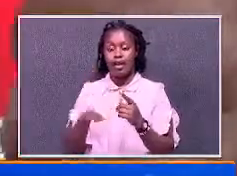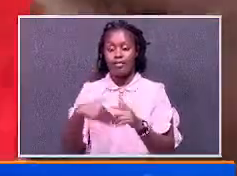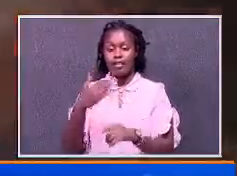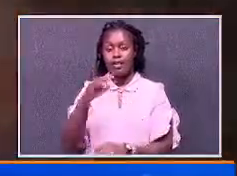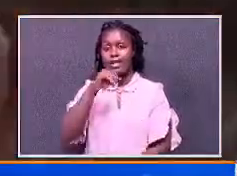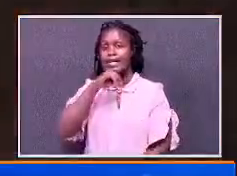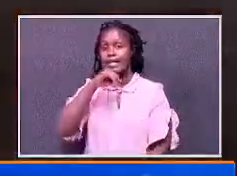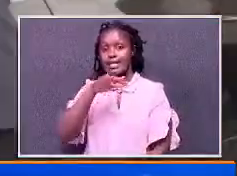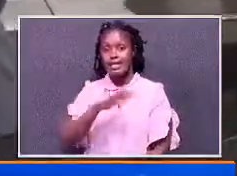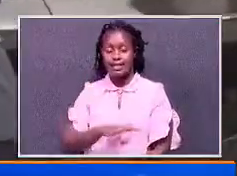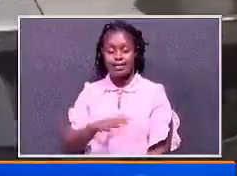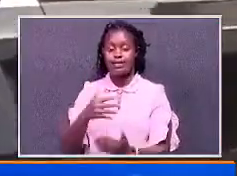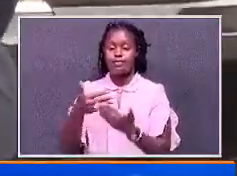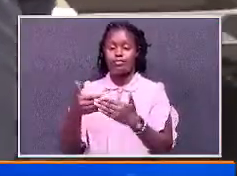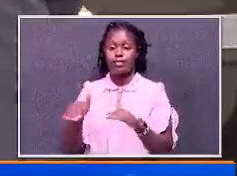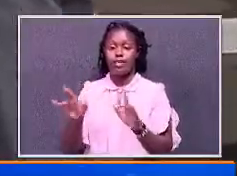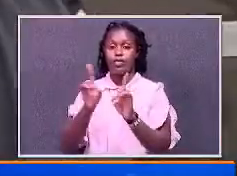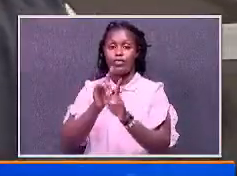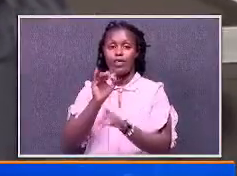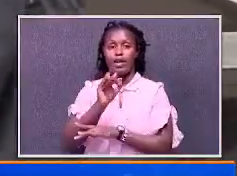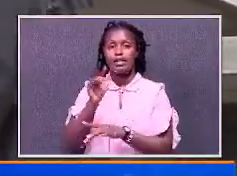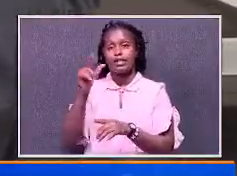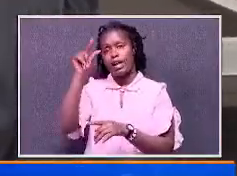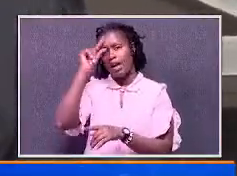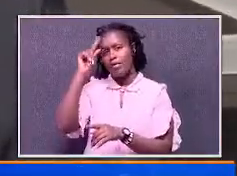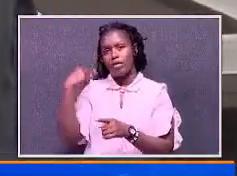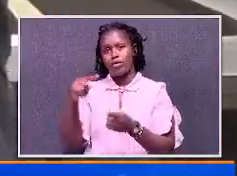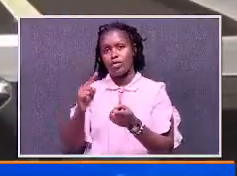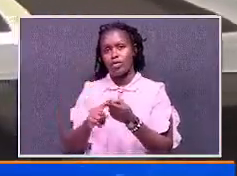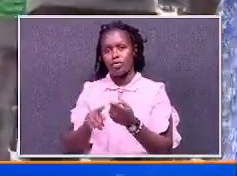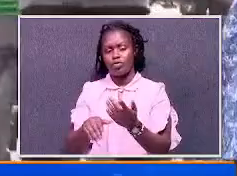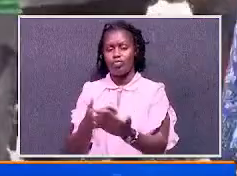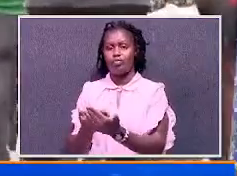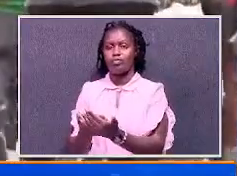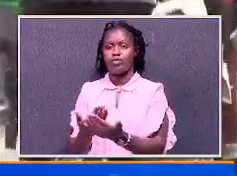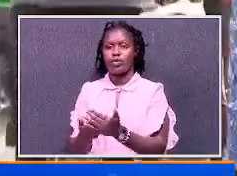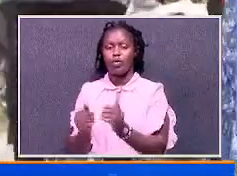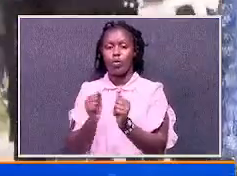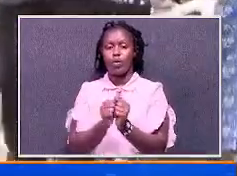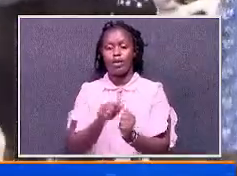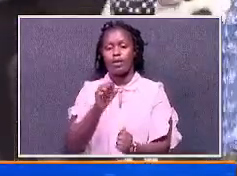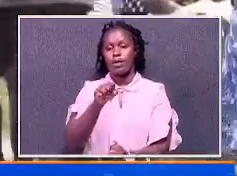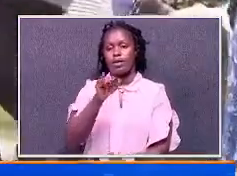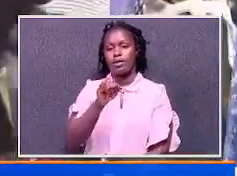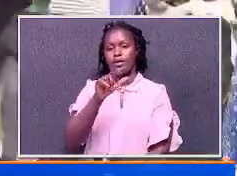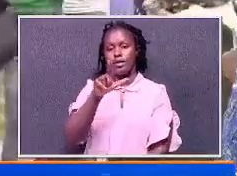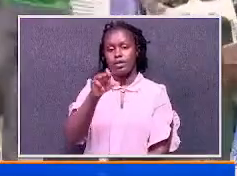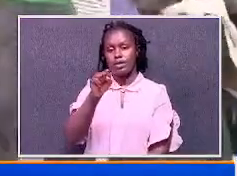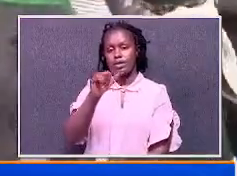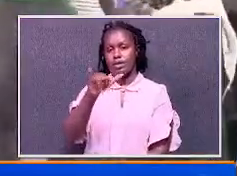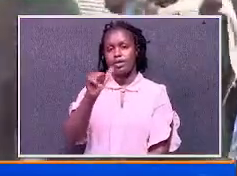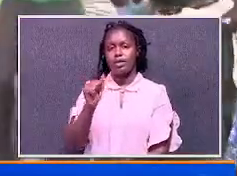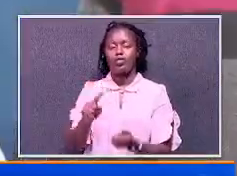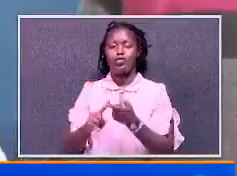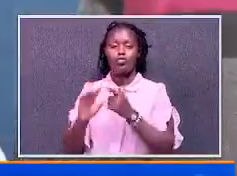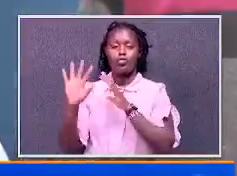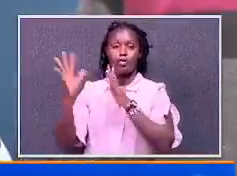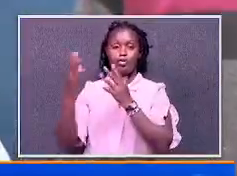released, has urged the government to pardon him, with Sirisia residents taking to the streets to celebrate his